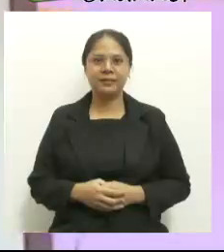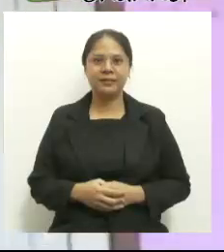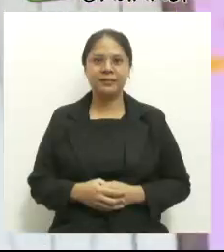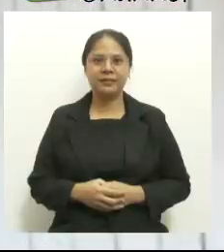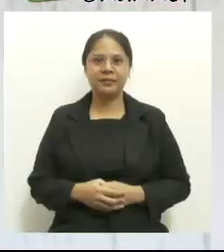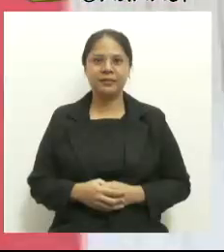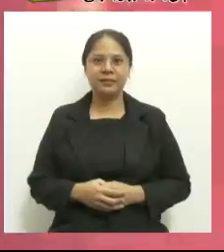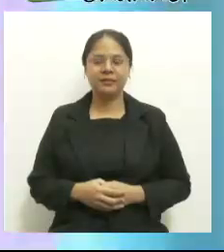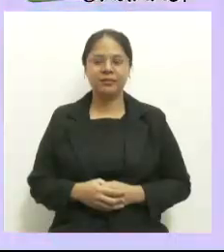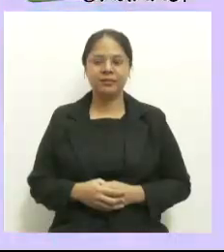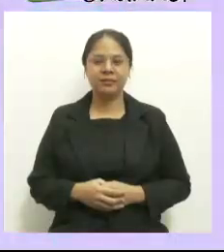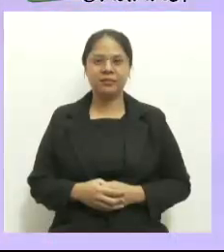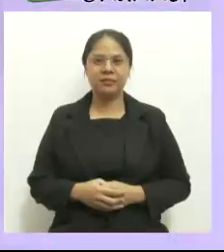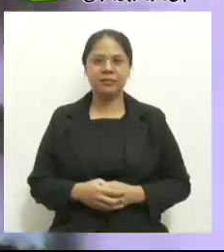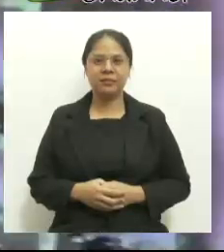ุณอยู่ไหน